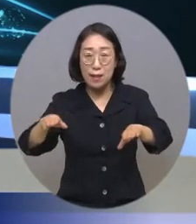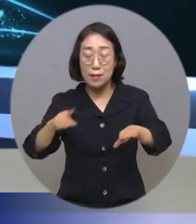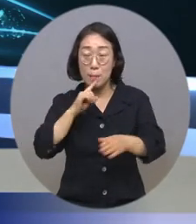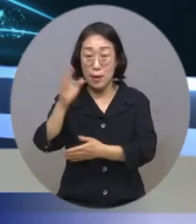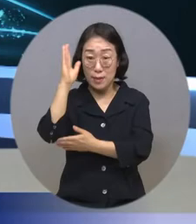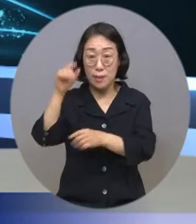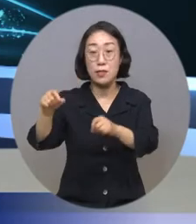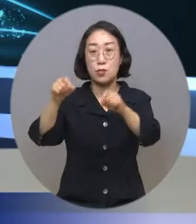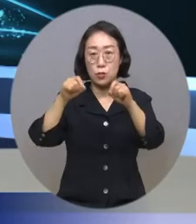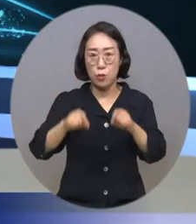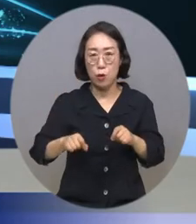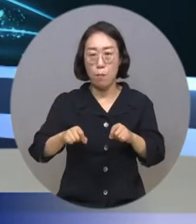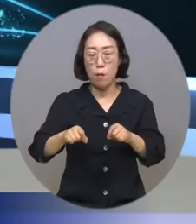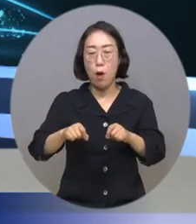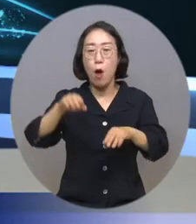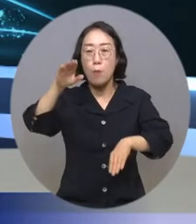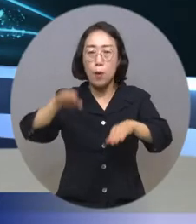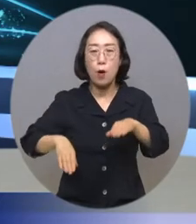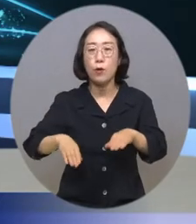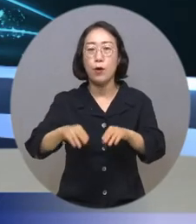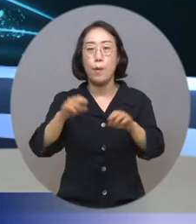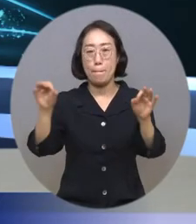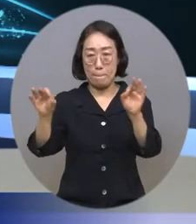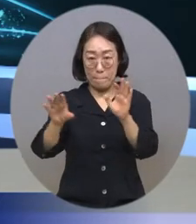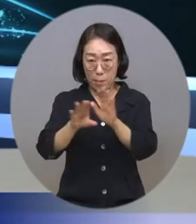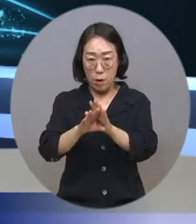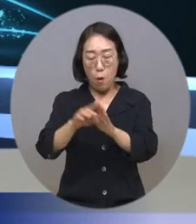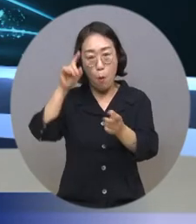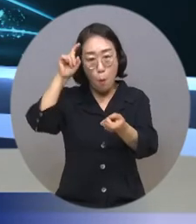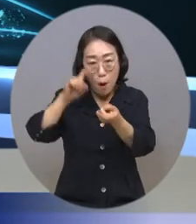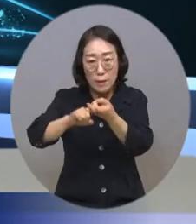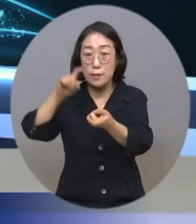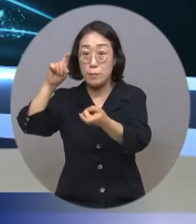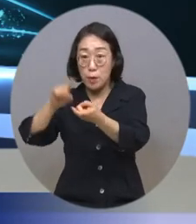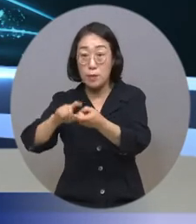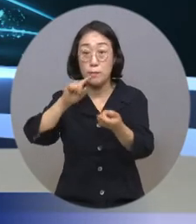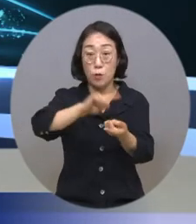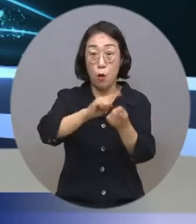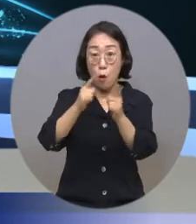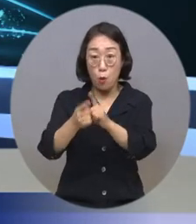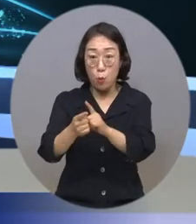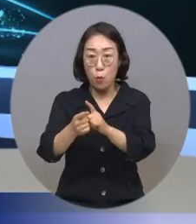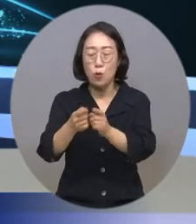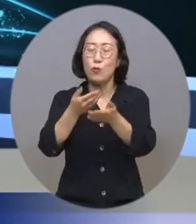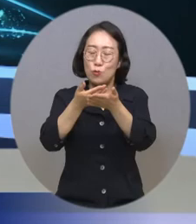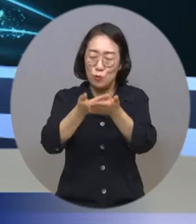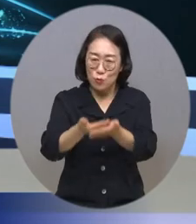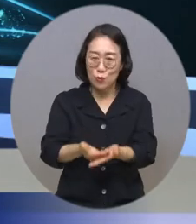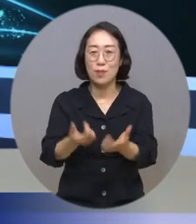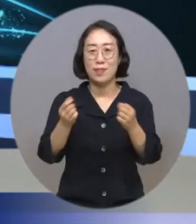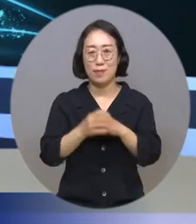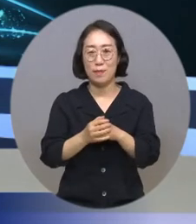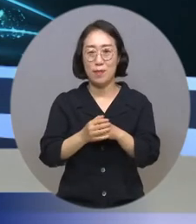대사처럼 서로 편견을 해소하고 관심을 가진다는 데서 큰 의의가 있겠습니다.